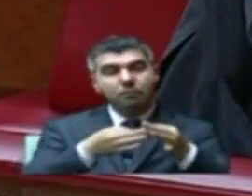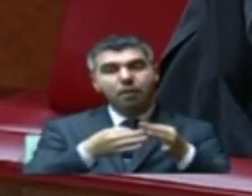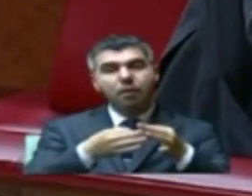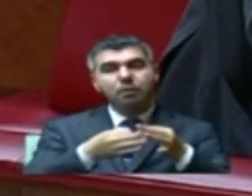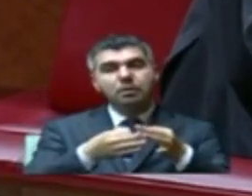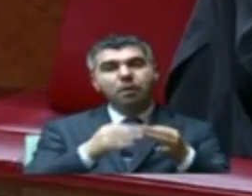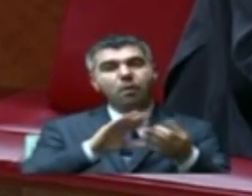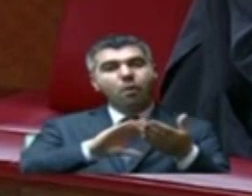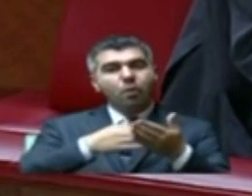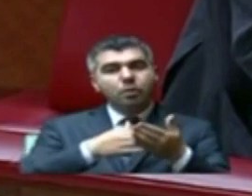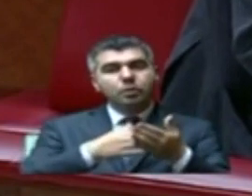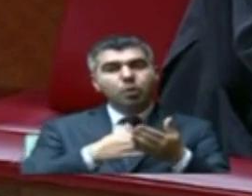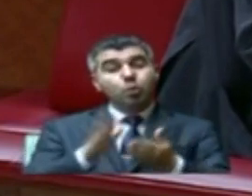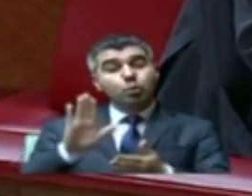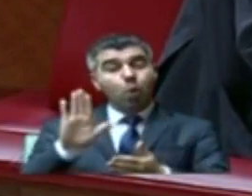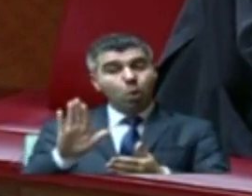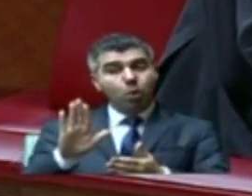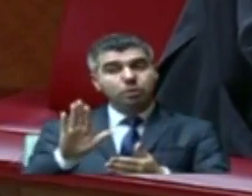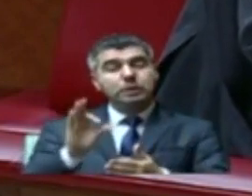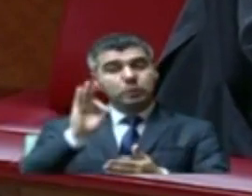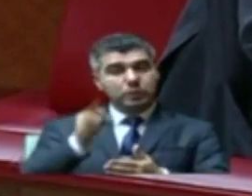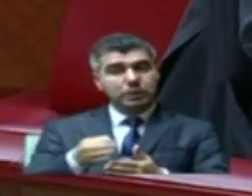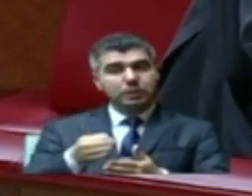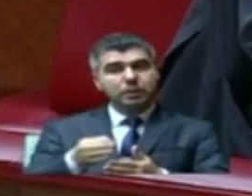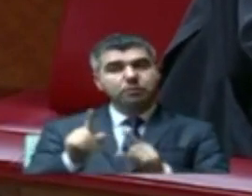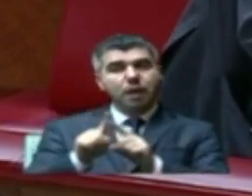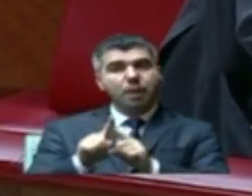النزاع والشهود إمكانية الاستعانة